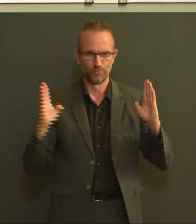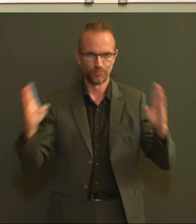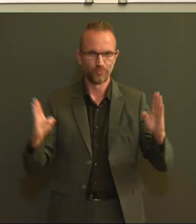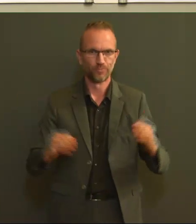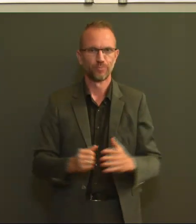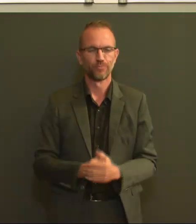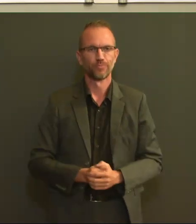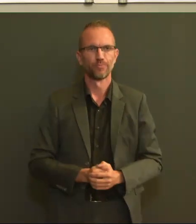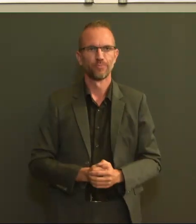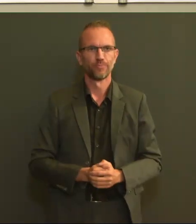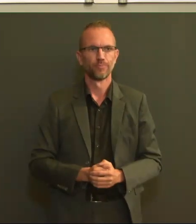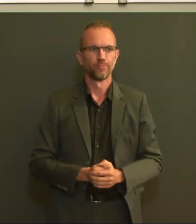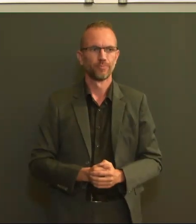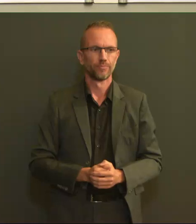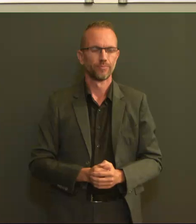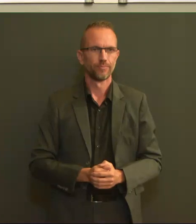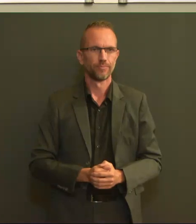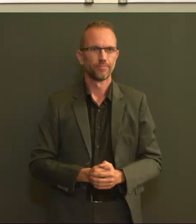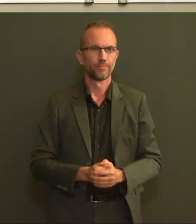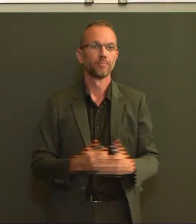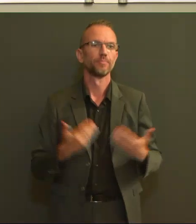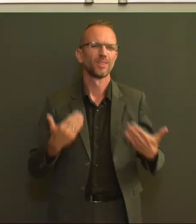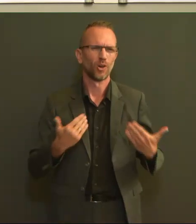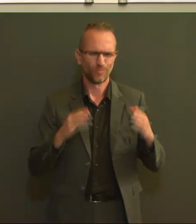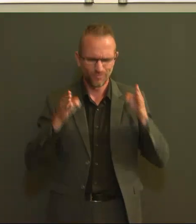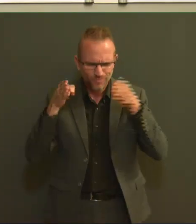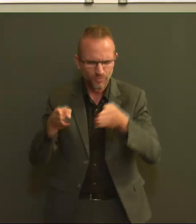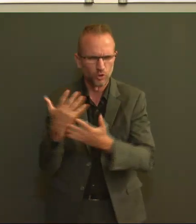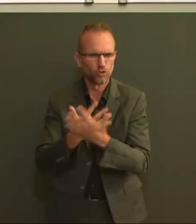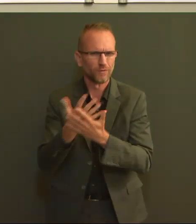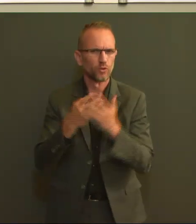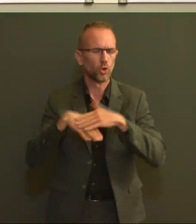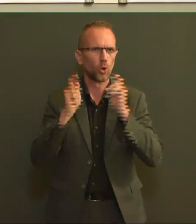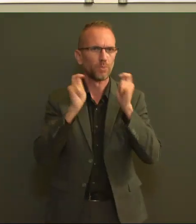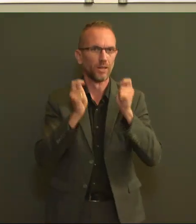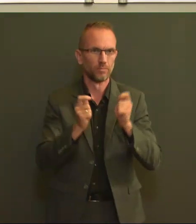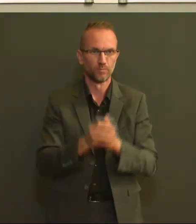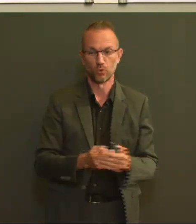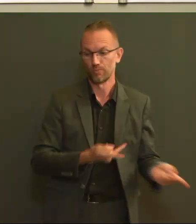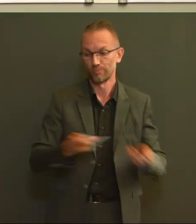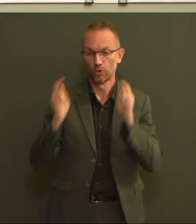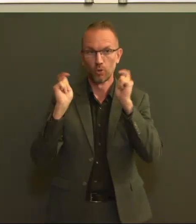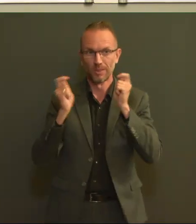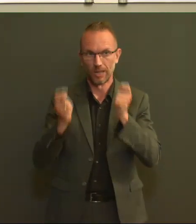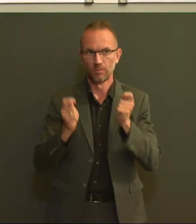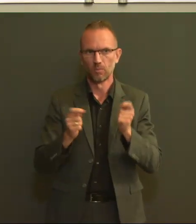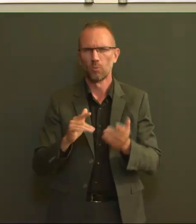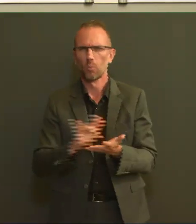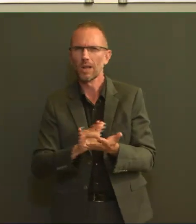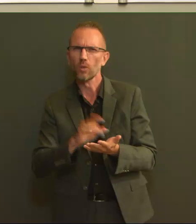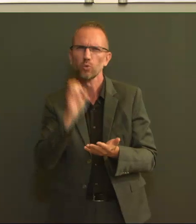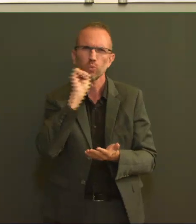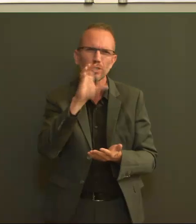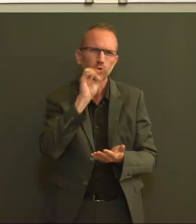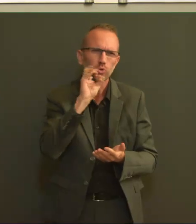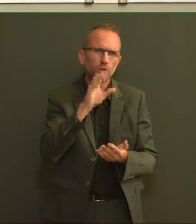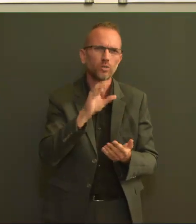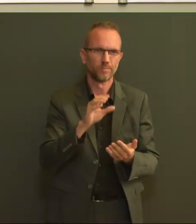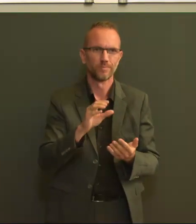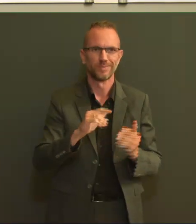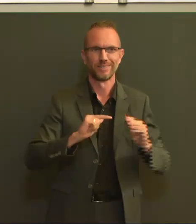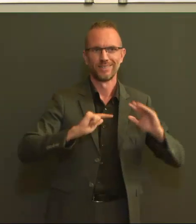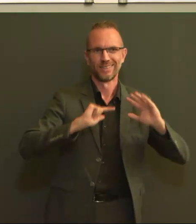Si l'on considère maintenant les hospitalisations, on a eu en moyenne 17,4 personnes par jour qui ont été admises à